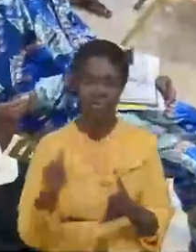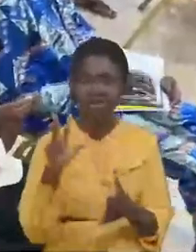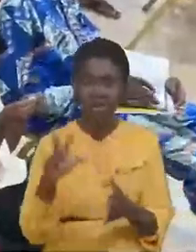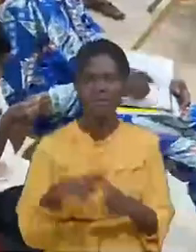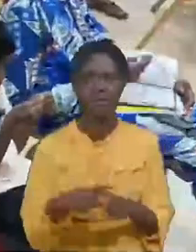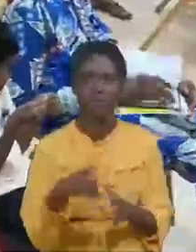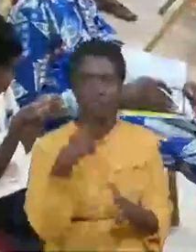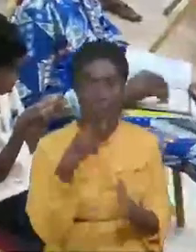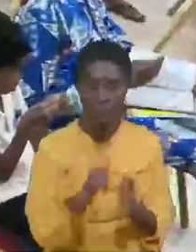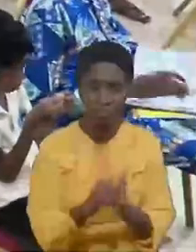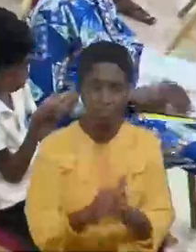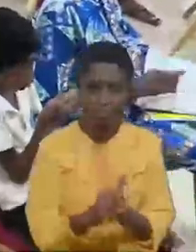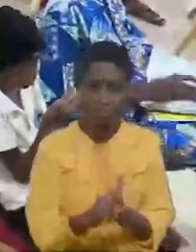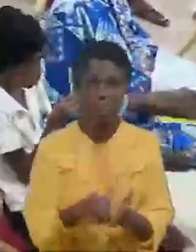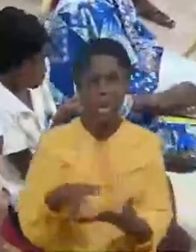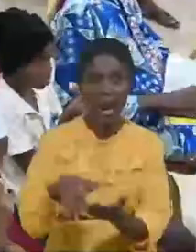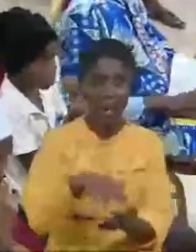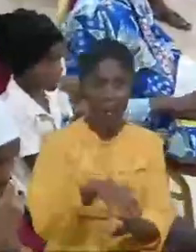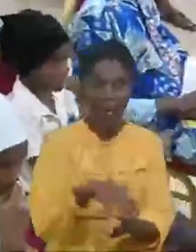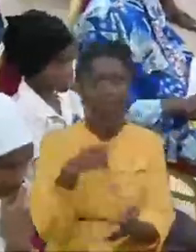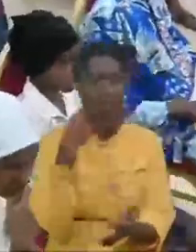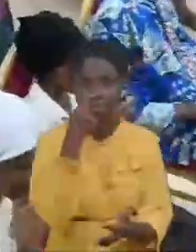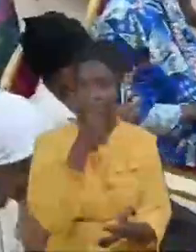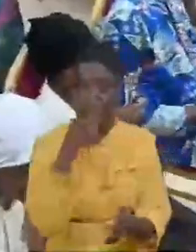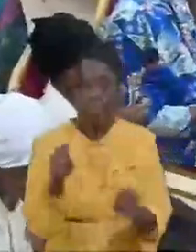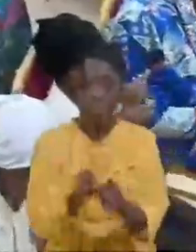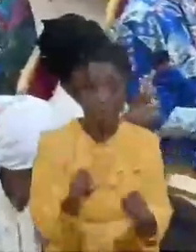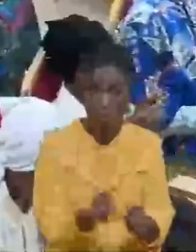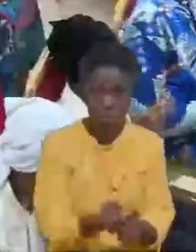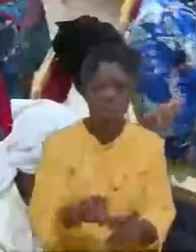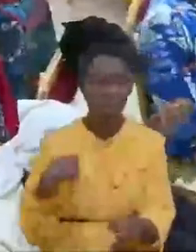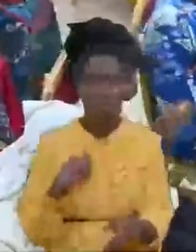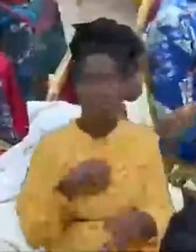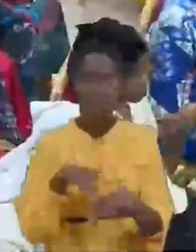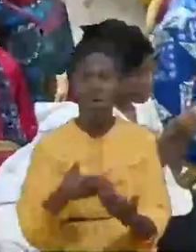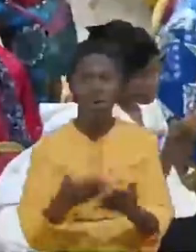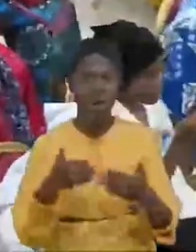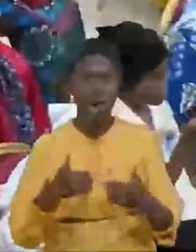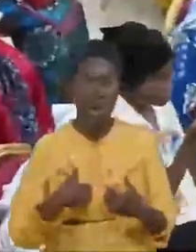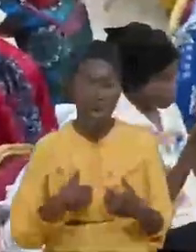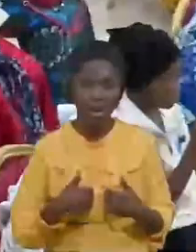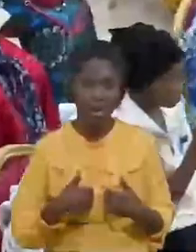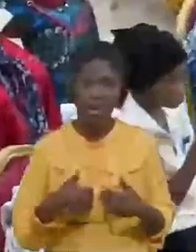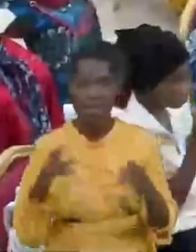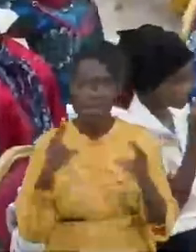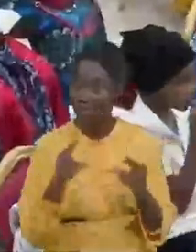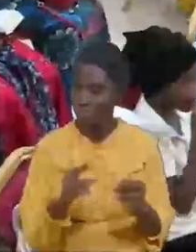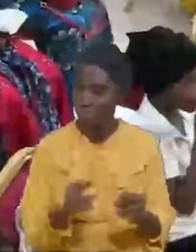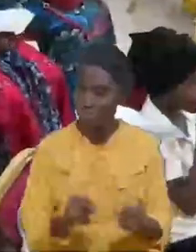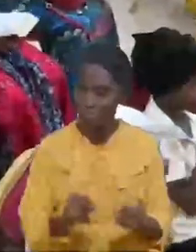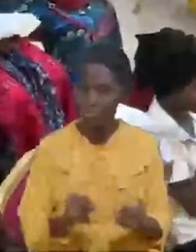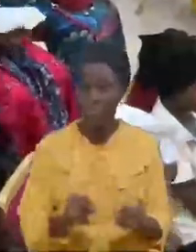dit, « Nous tous aussi, nous étions sans exception tout le